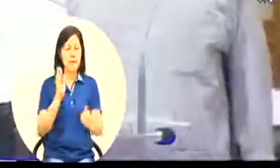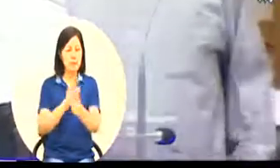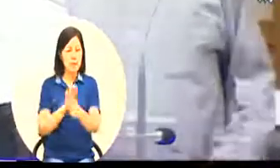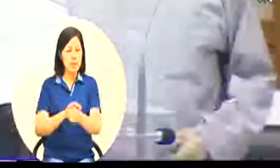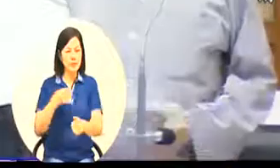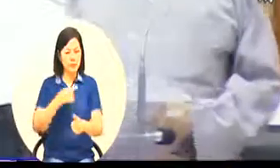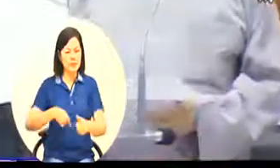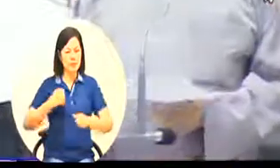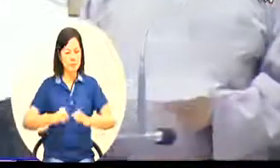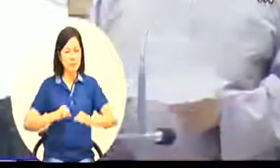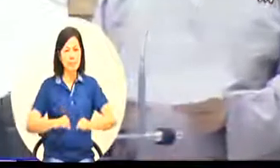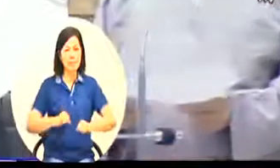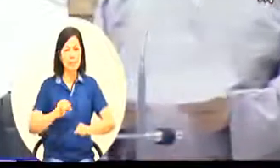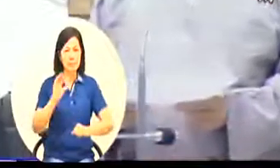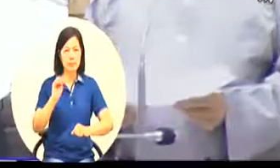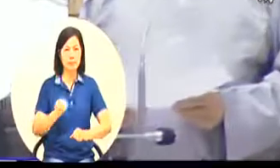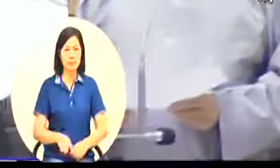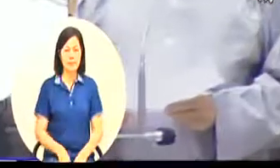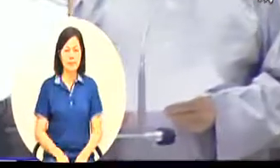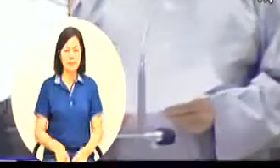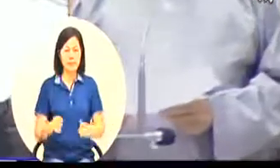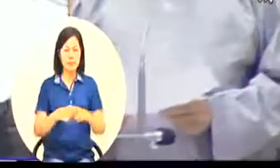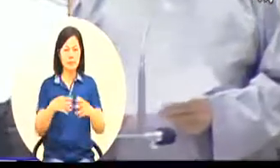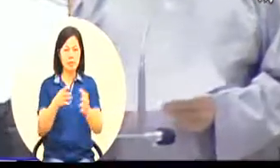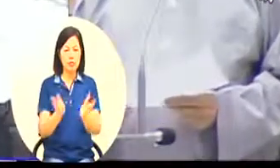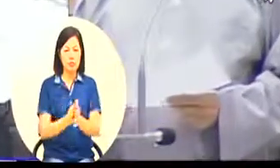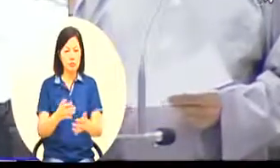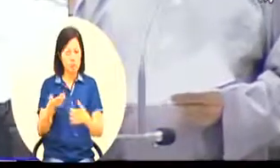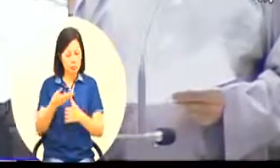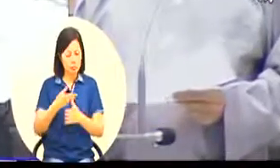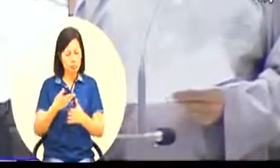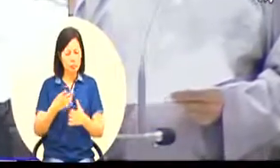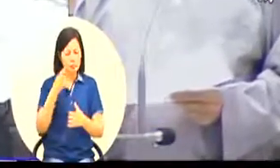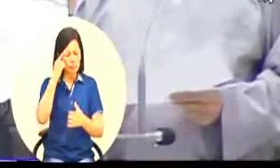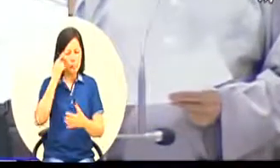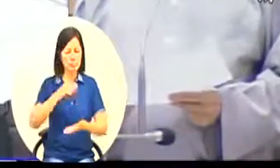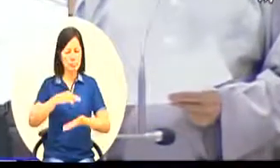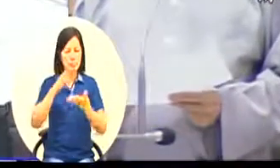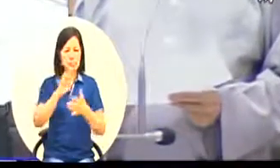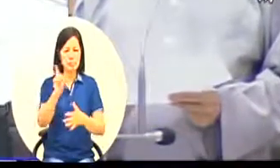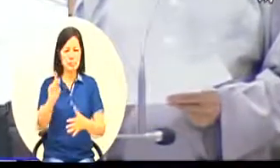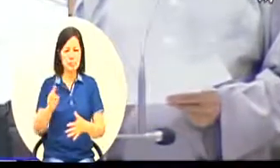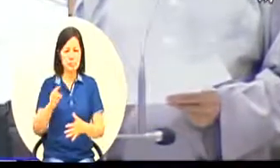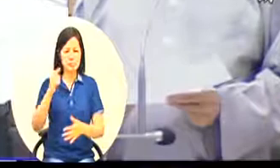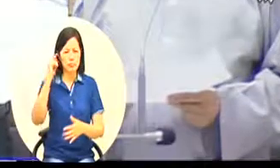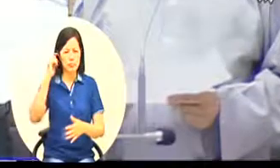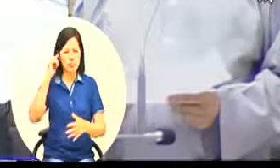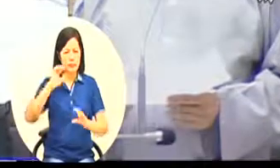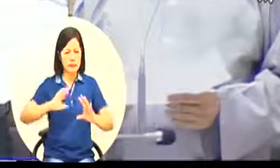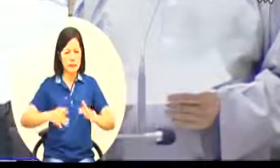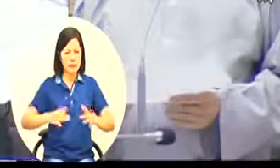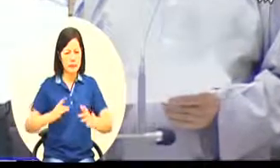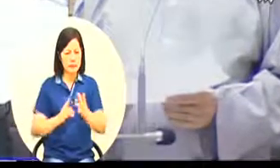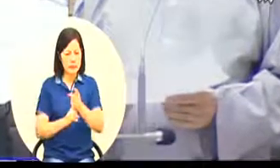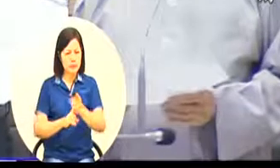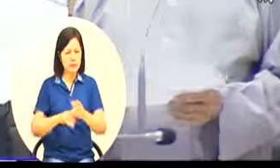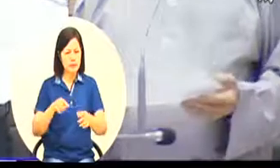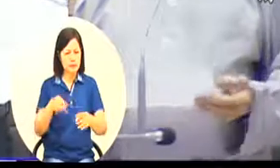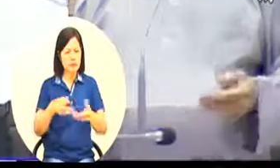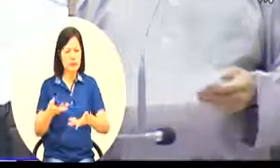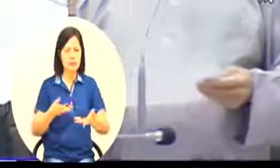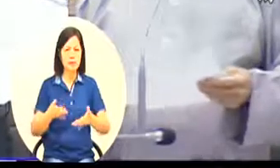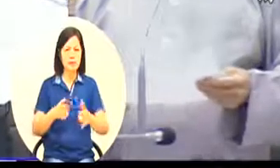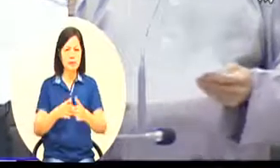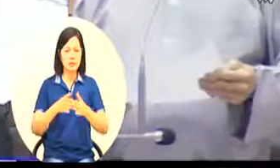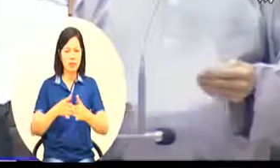尼就好啦。 医疗小组给我的意见内底，其实对。情绪的部分确实有一挂需要